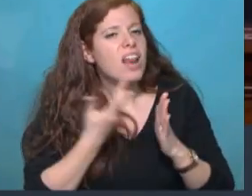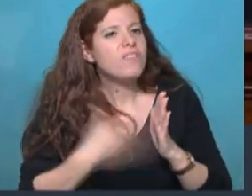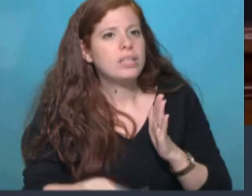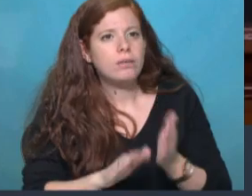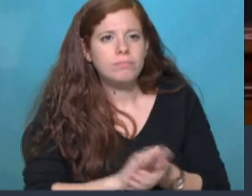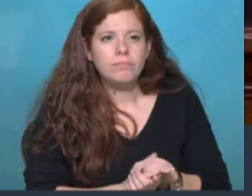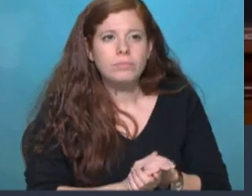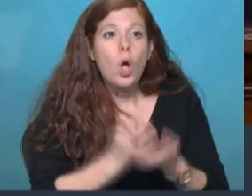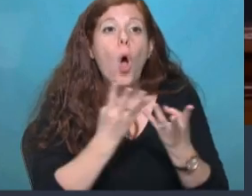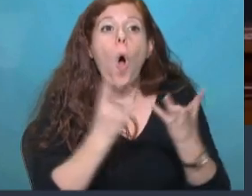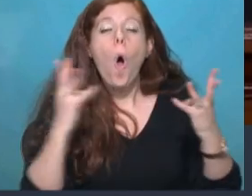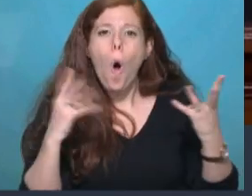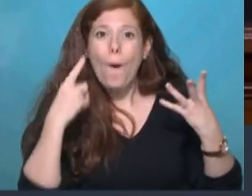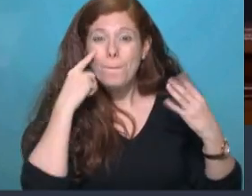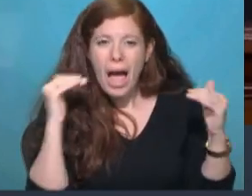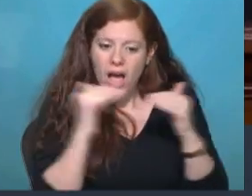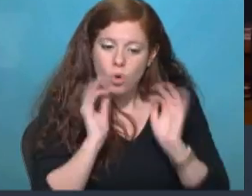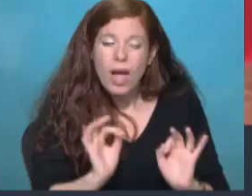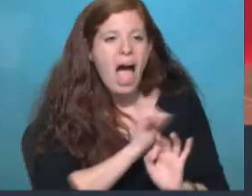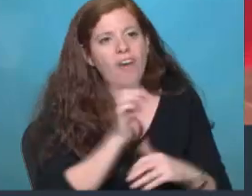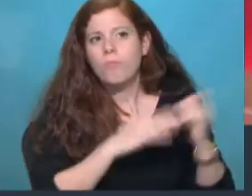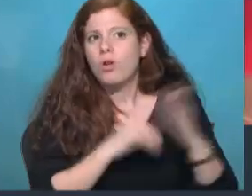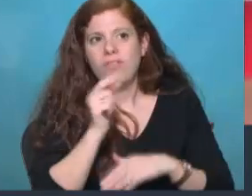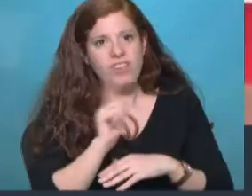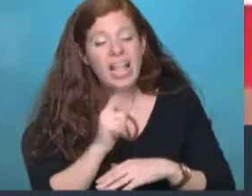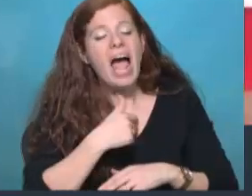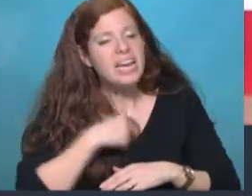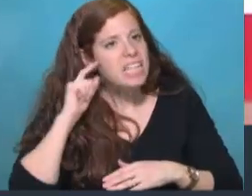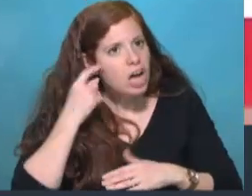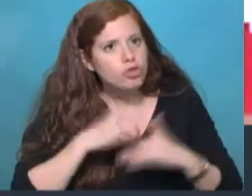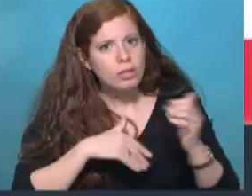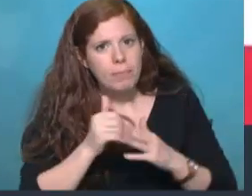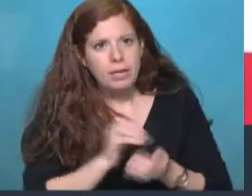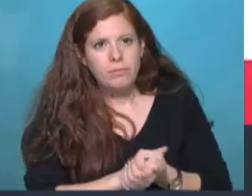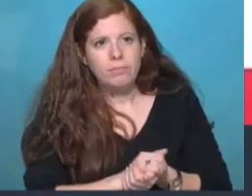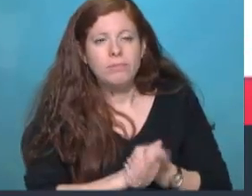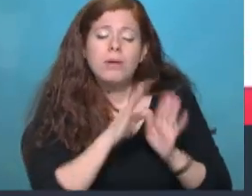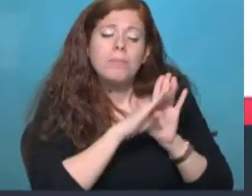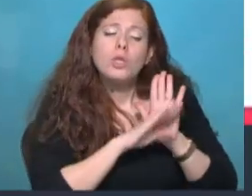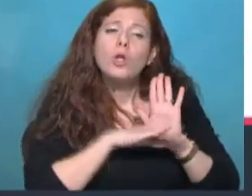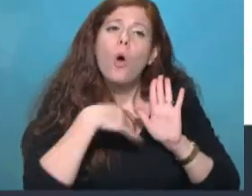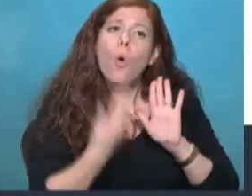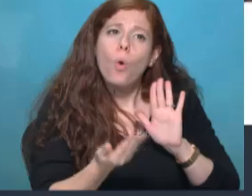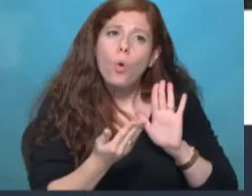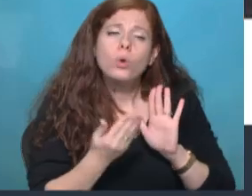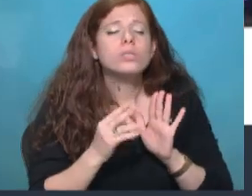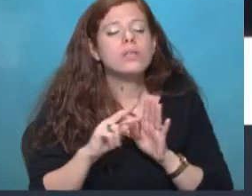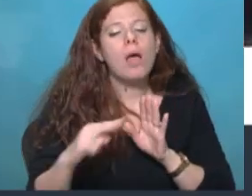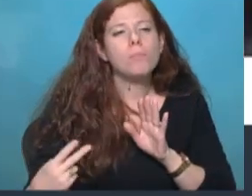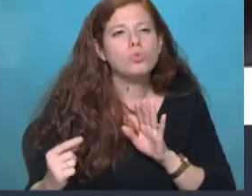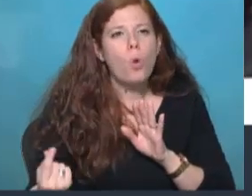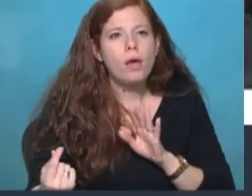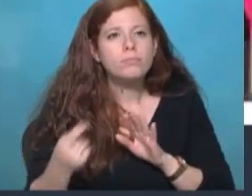got built. I will get it built. מדיניות החוץ, כמו תמיד, עמדה בשוליים. הודעה על פסגה